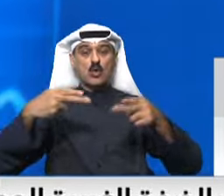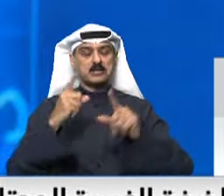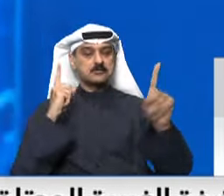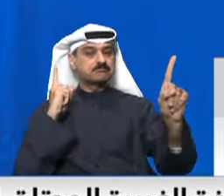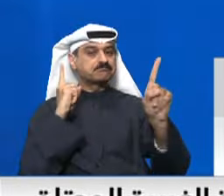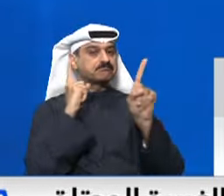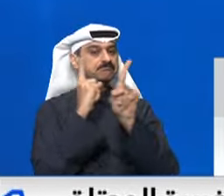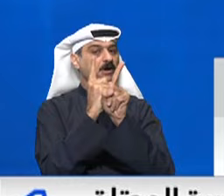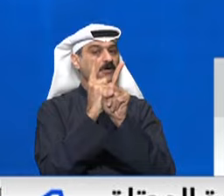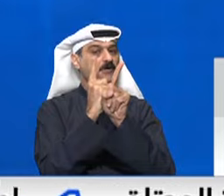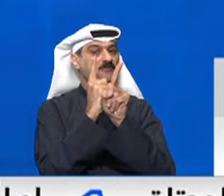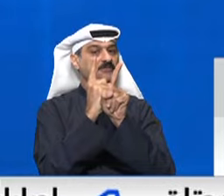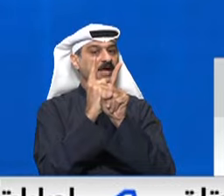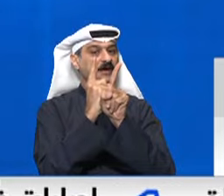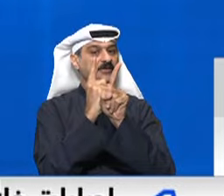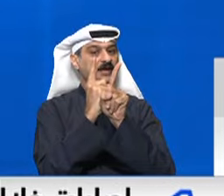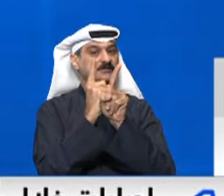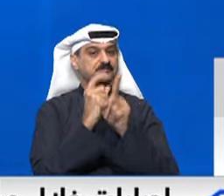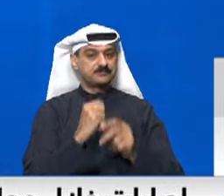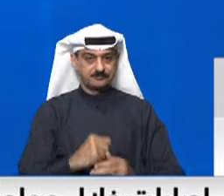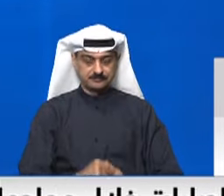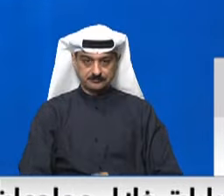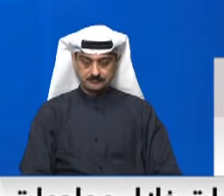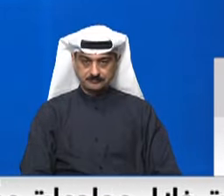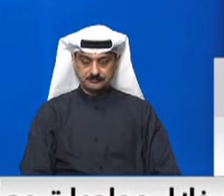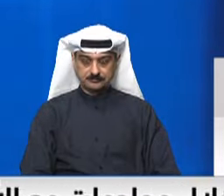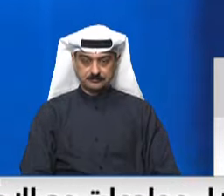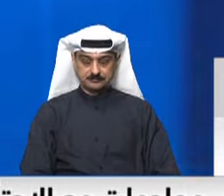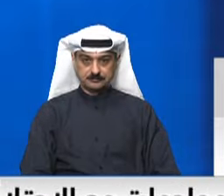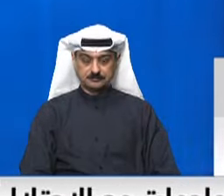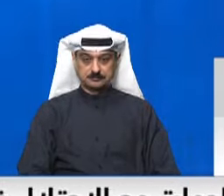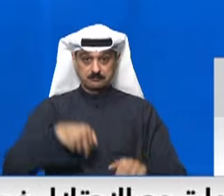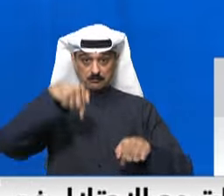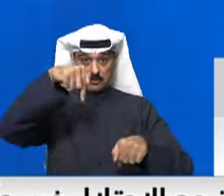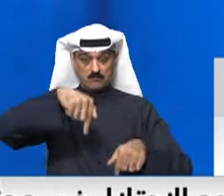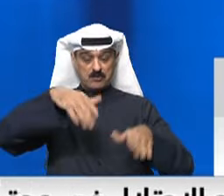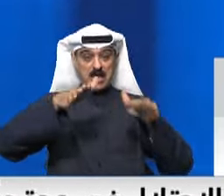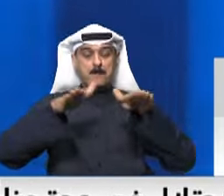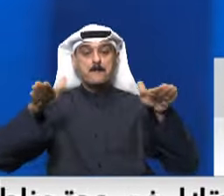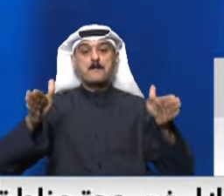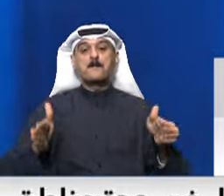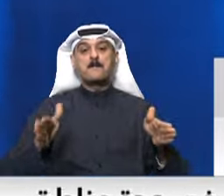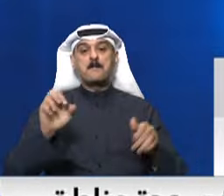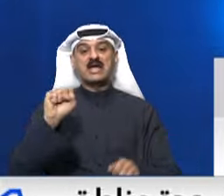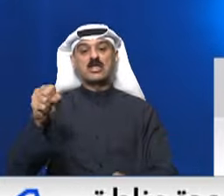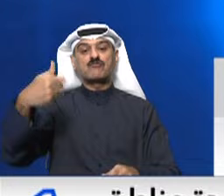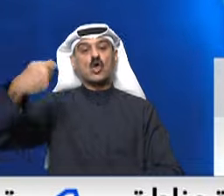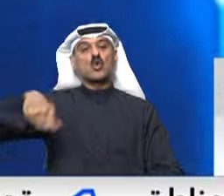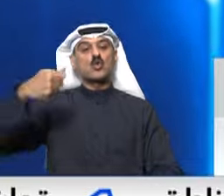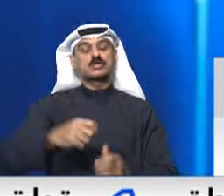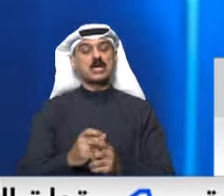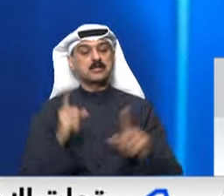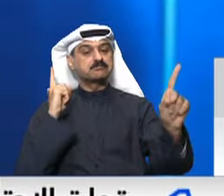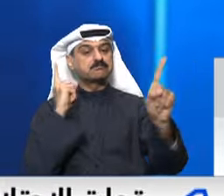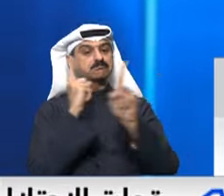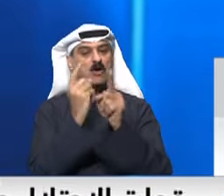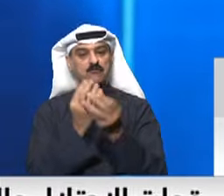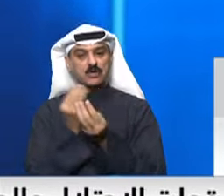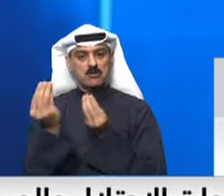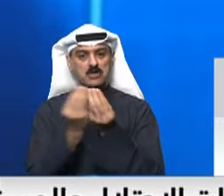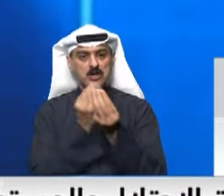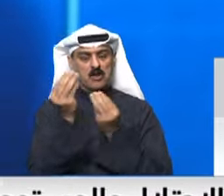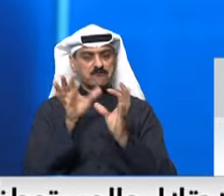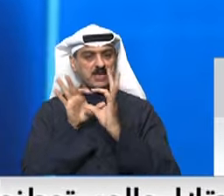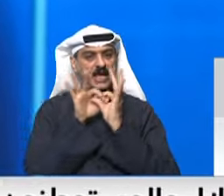هايدوك ساسا هارا وذلك في مكتبه بديوان عام الوزاره وتم خلال اللقاء بحث العلاقات